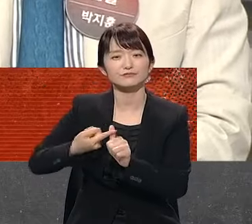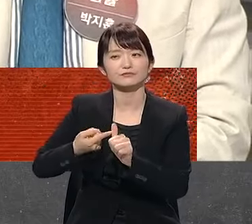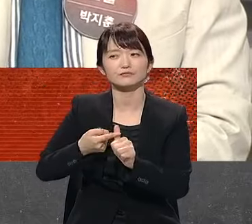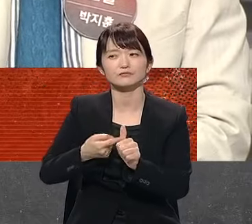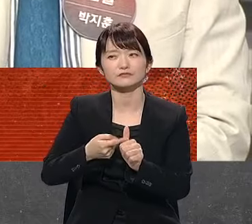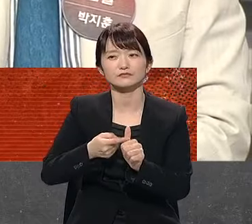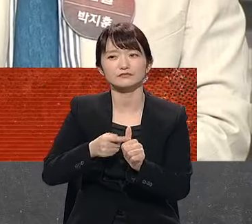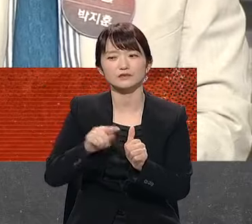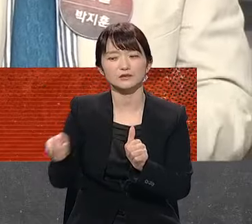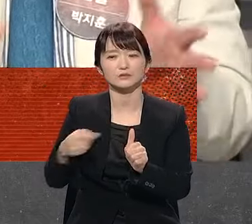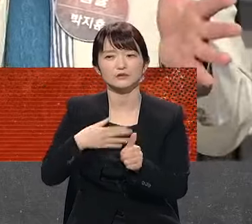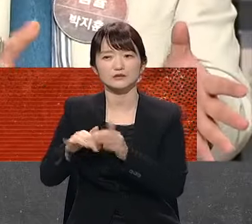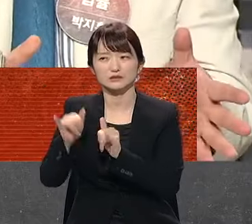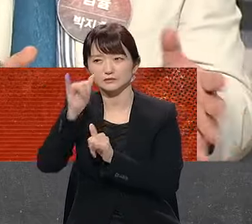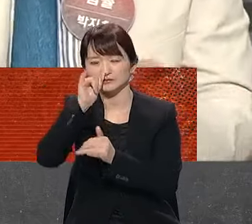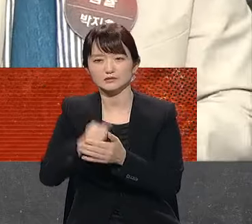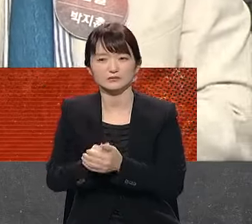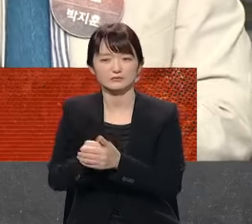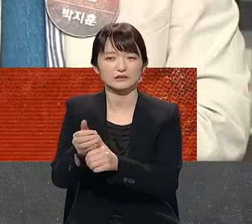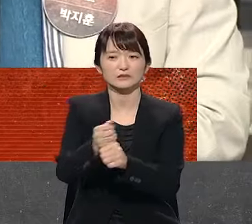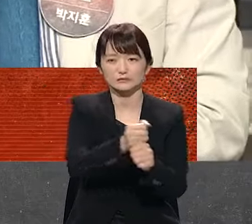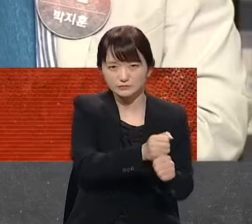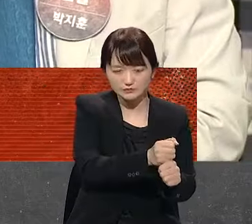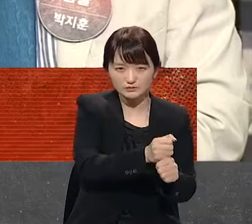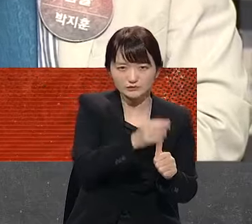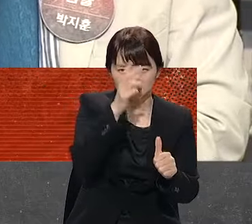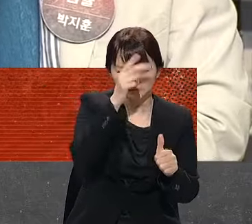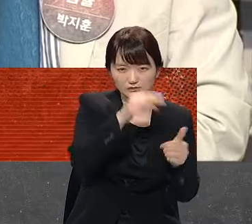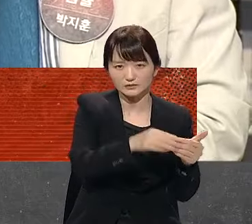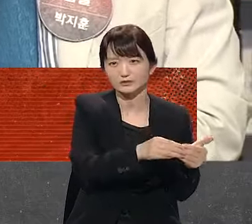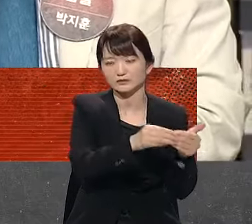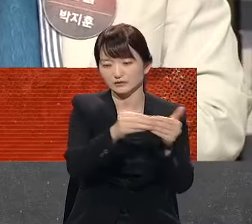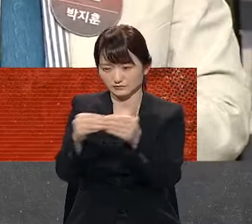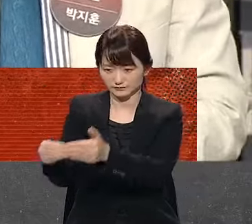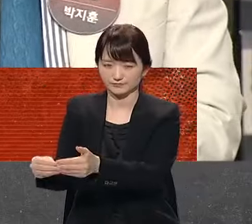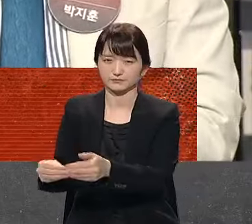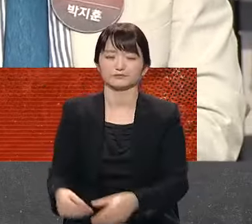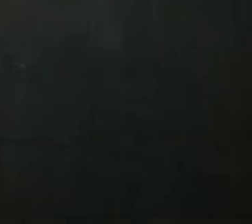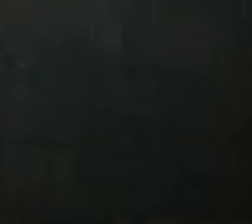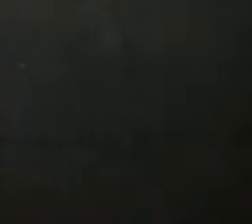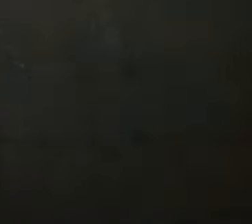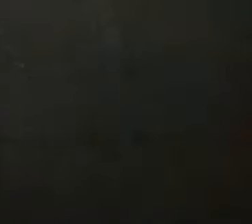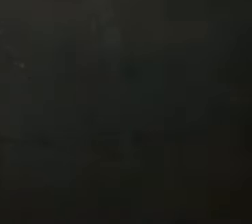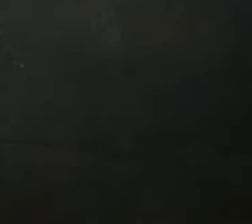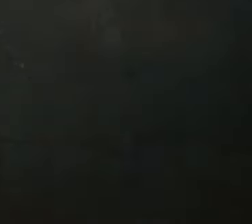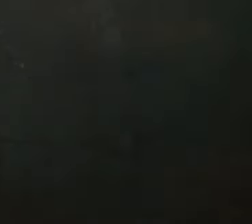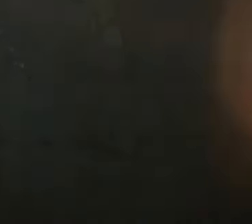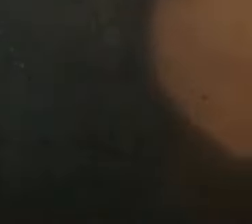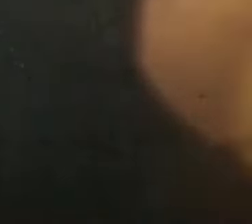옆에 지인이 있어서 결국 붙잡고 경찰에게 인도를 했다고 합니다. 아유, 쌤통입니다.